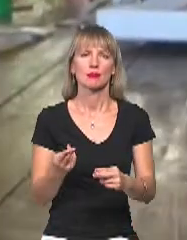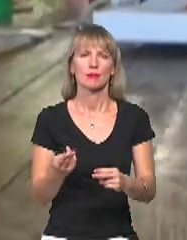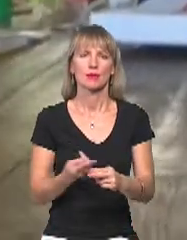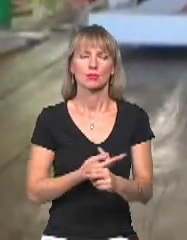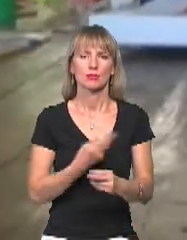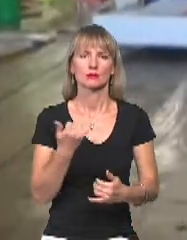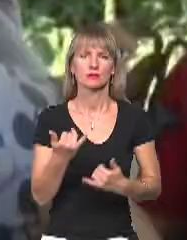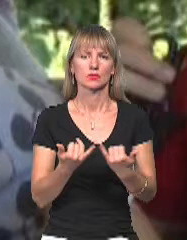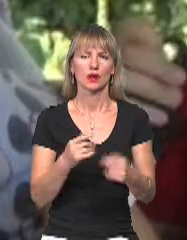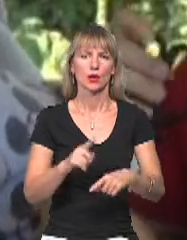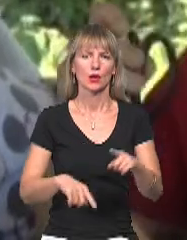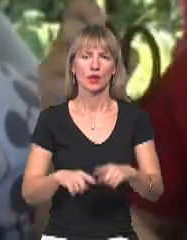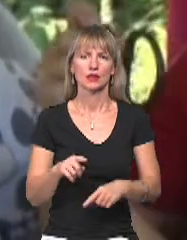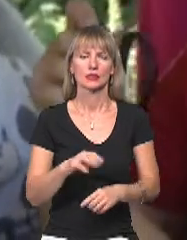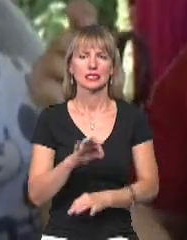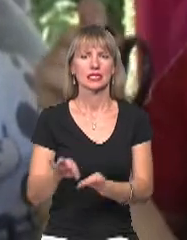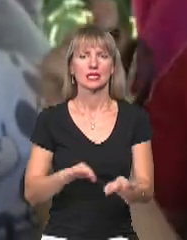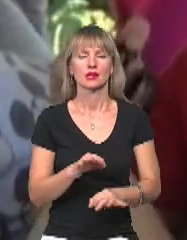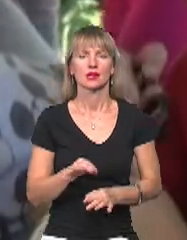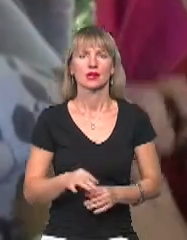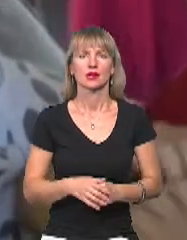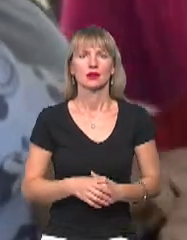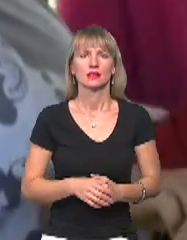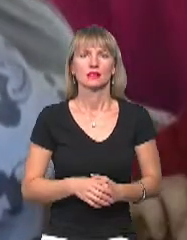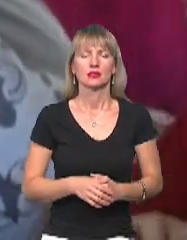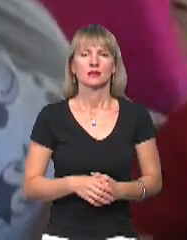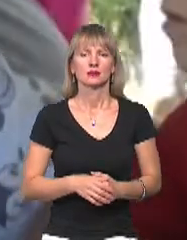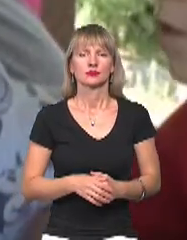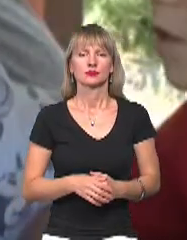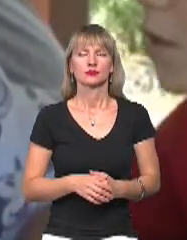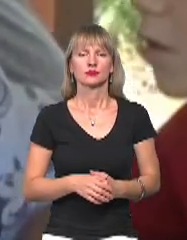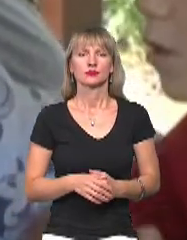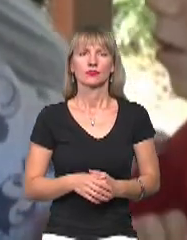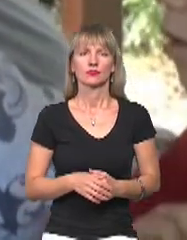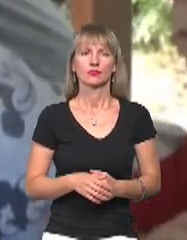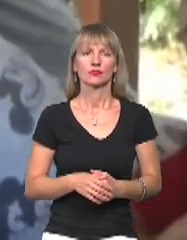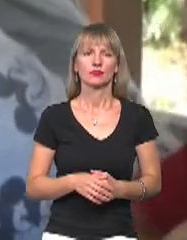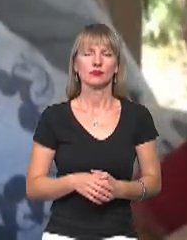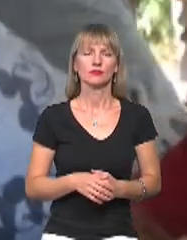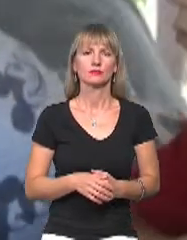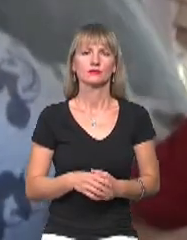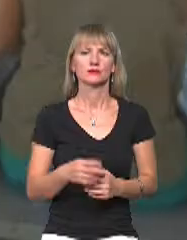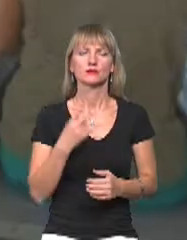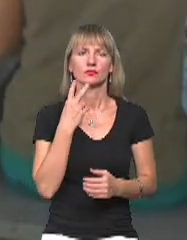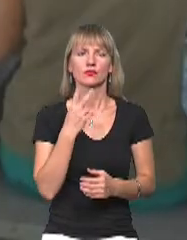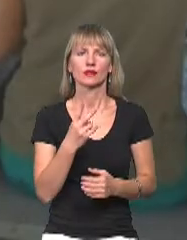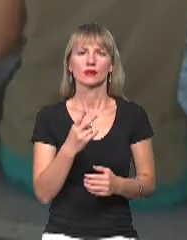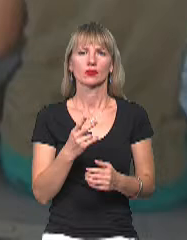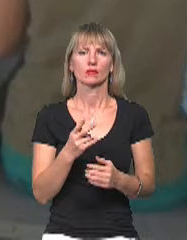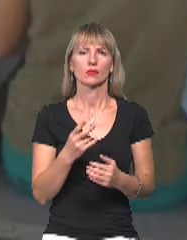батьківського опікування дітей. Порівняно з минулим роком, ті цифри, які ми вже бачимо за півроку,